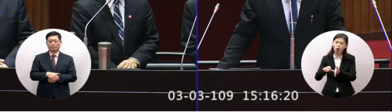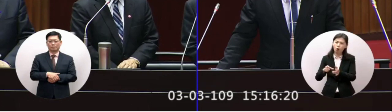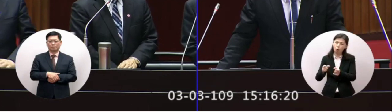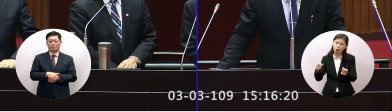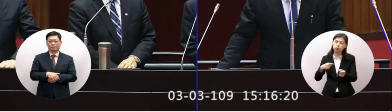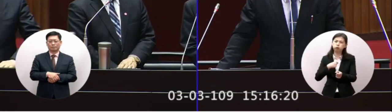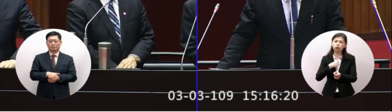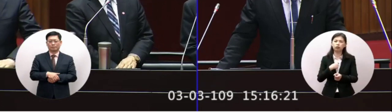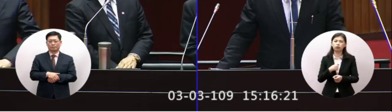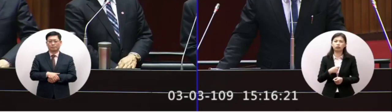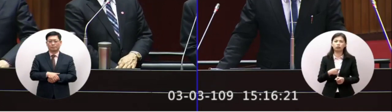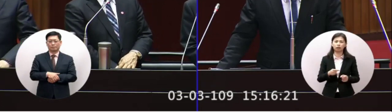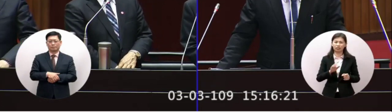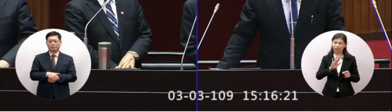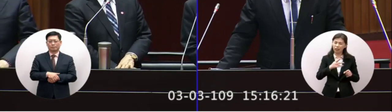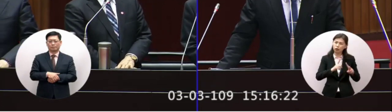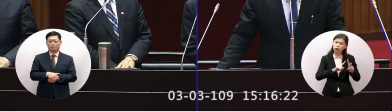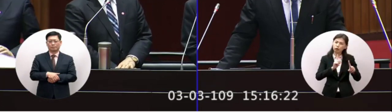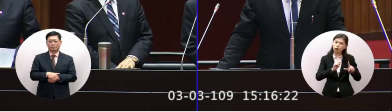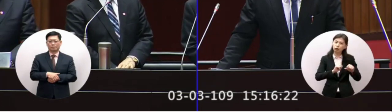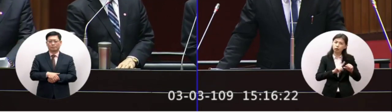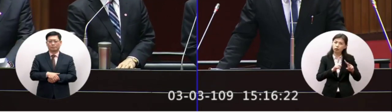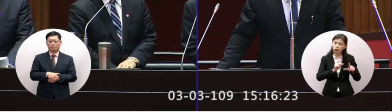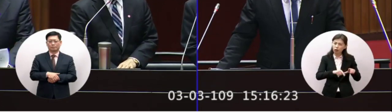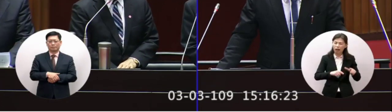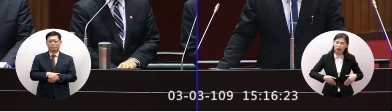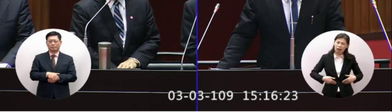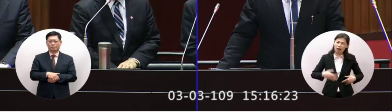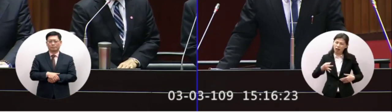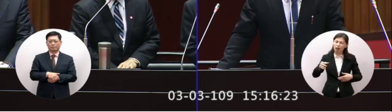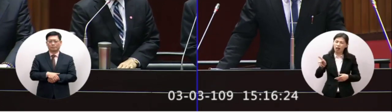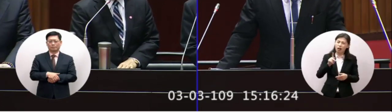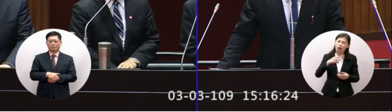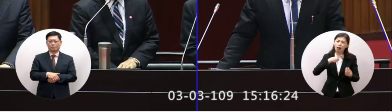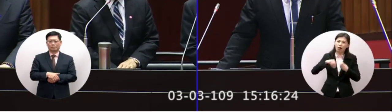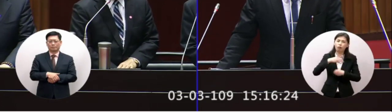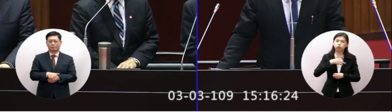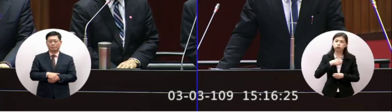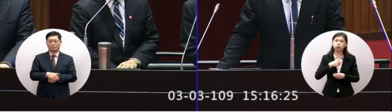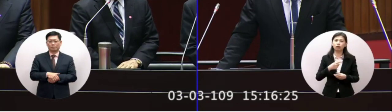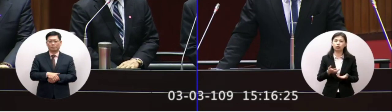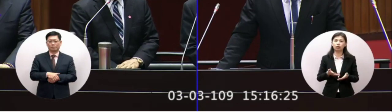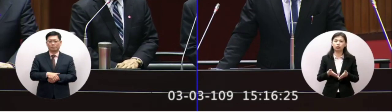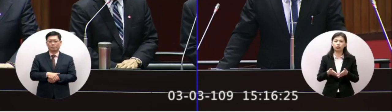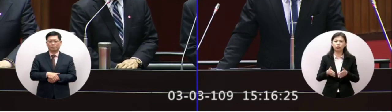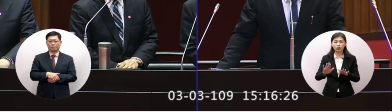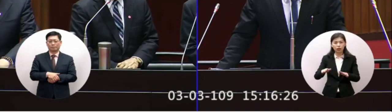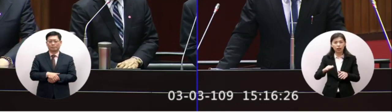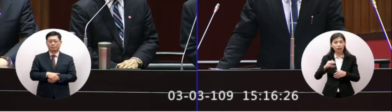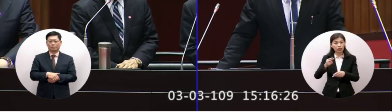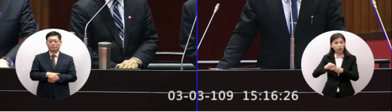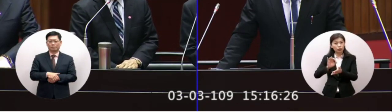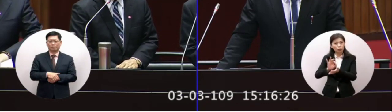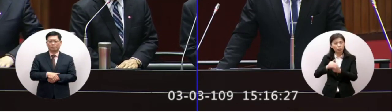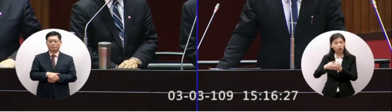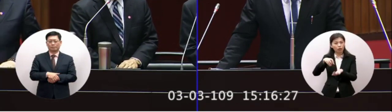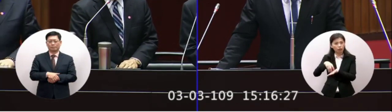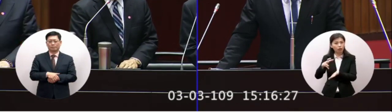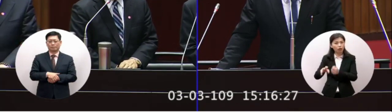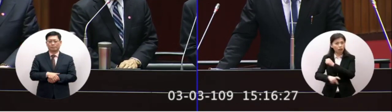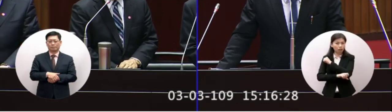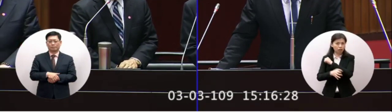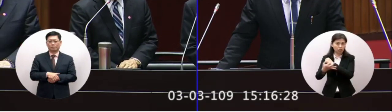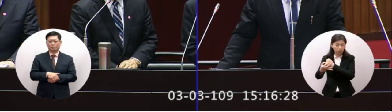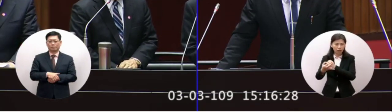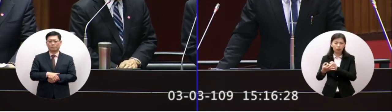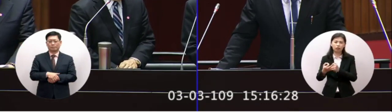企业其实碰到的是这个急需这个周转的部分，其实这个目前你编的这个100亿的信保基金，目前相关的办法其